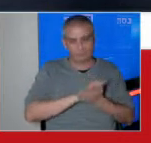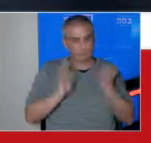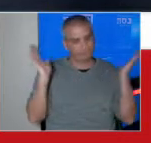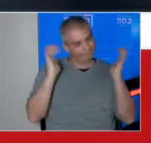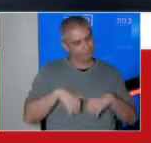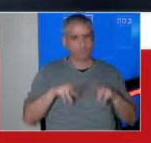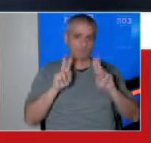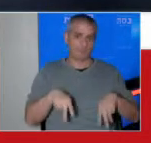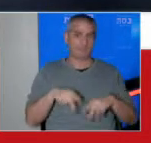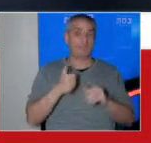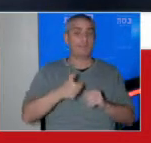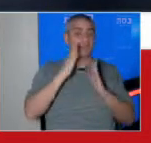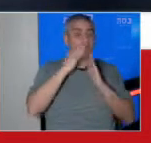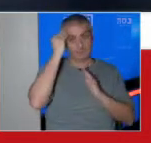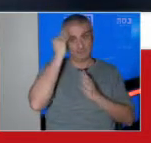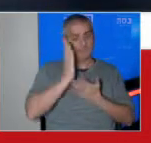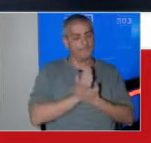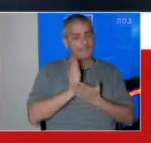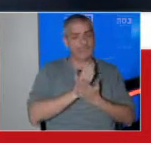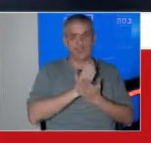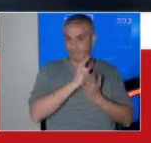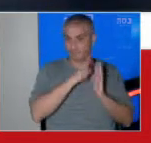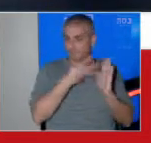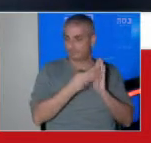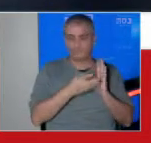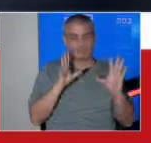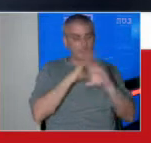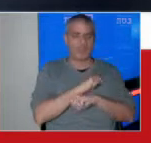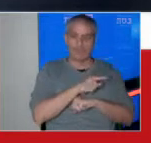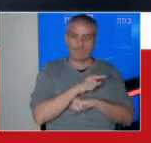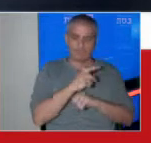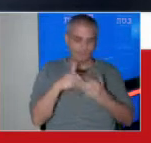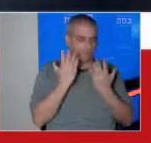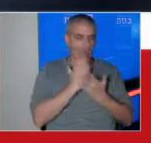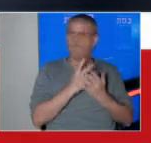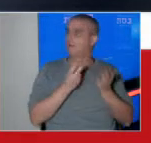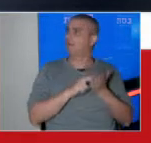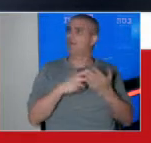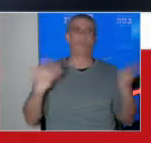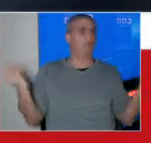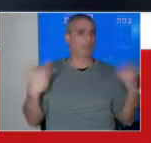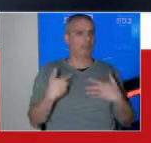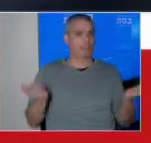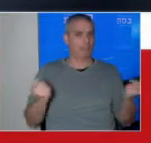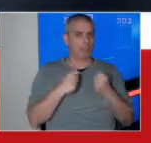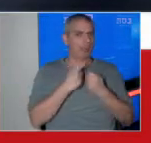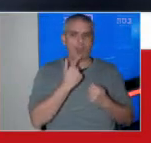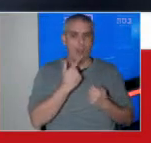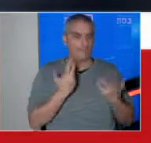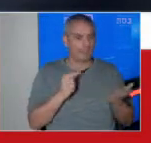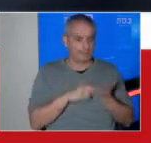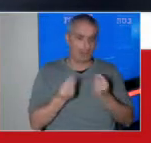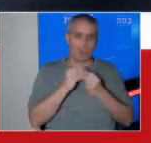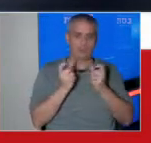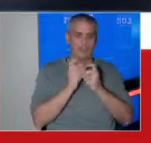בקריסה מוחלטת. מנהלי בתי הספר מכינים מערכות בערב, כשבבוקר הם מתעוררים כבר המערכת היא לא רלוונטית, כי עוד